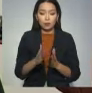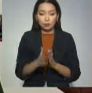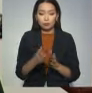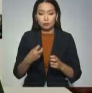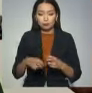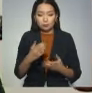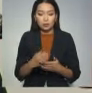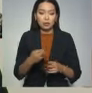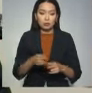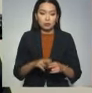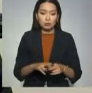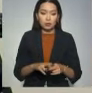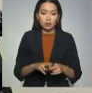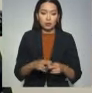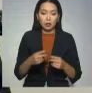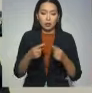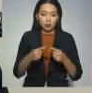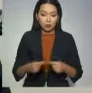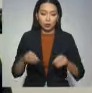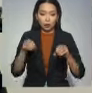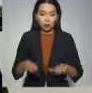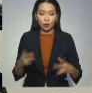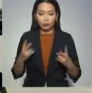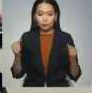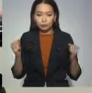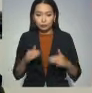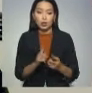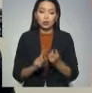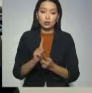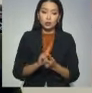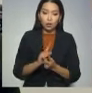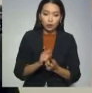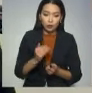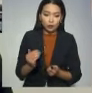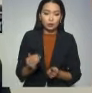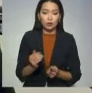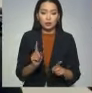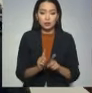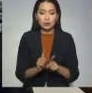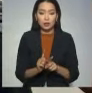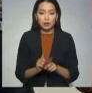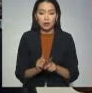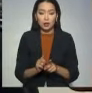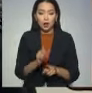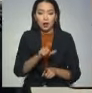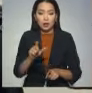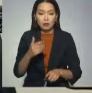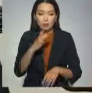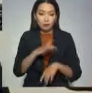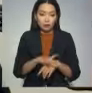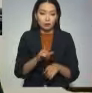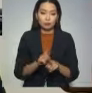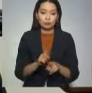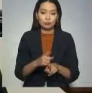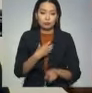жағдай. Нақты шараларды қабылдау керек. Ялмыса заңдар жағынан ба, ялмыса. Оның себебі мысалы адам факторы пайда болды